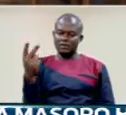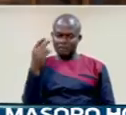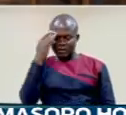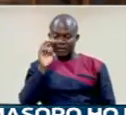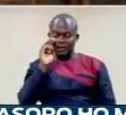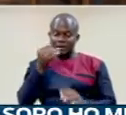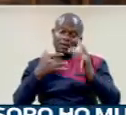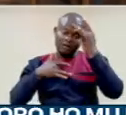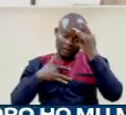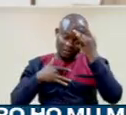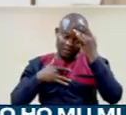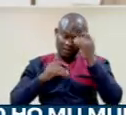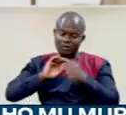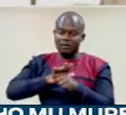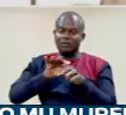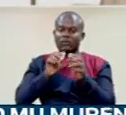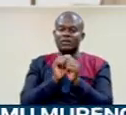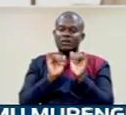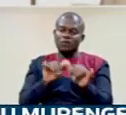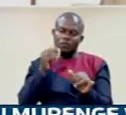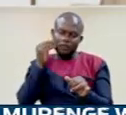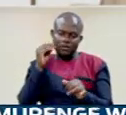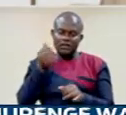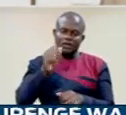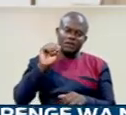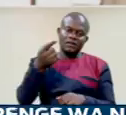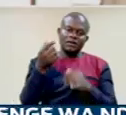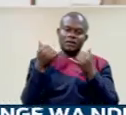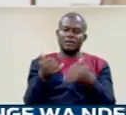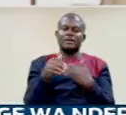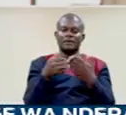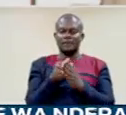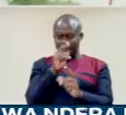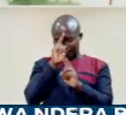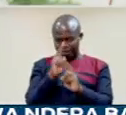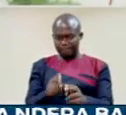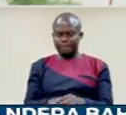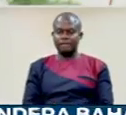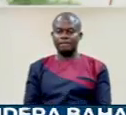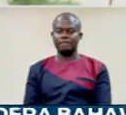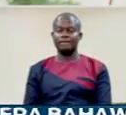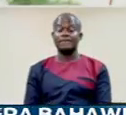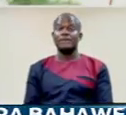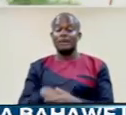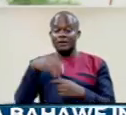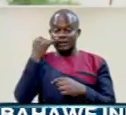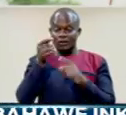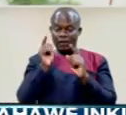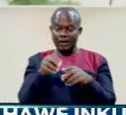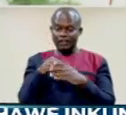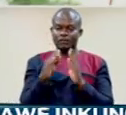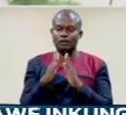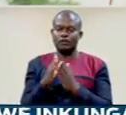ko yandiye coronavirus. Guma mu rugo niyo ya mbere inangaha abaturage turi kwibahiriza. Iyo baje bakaza mu